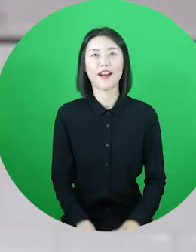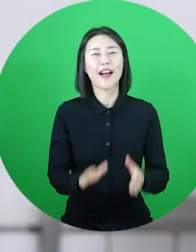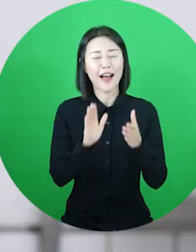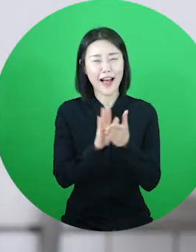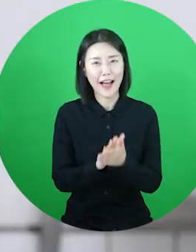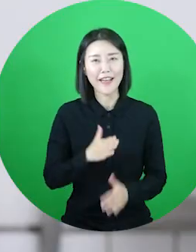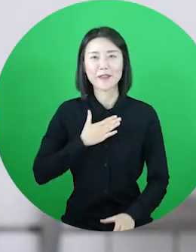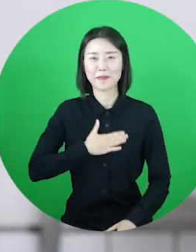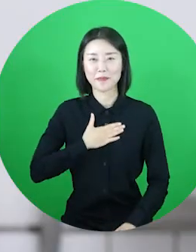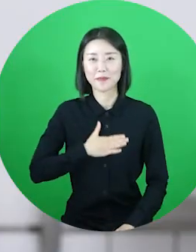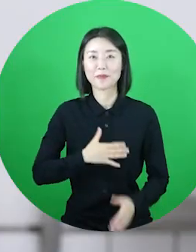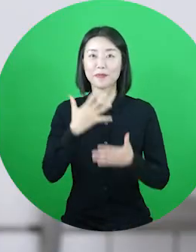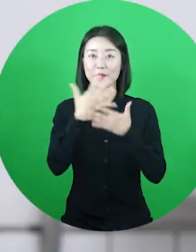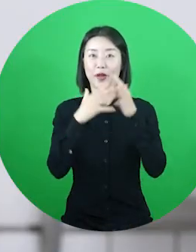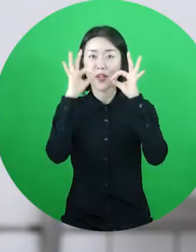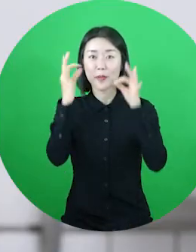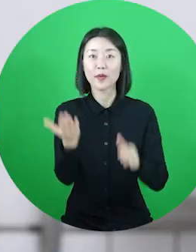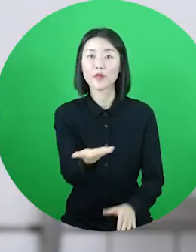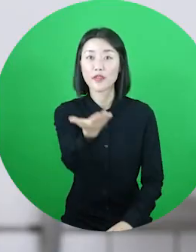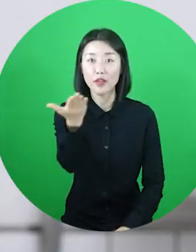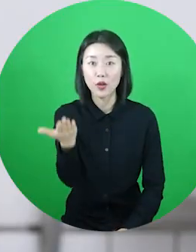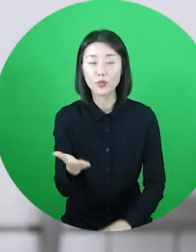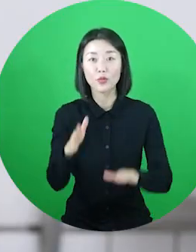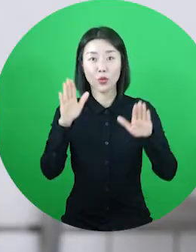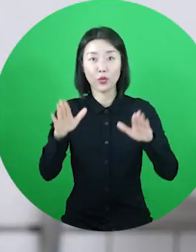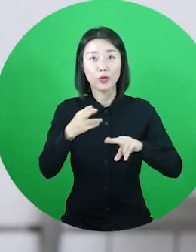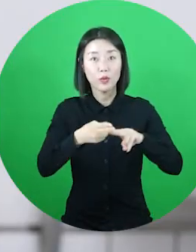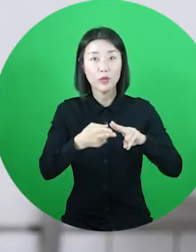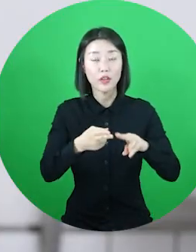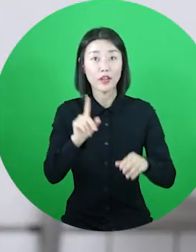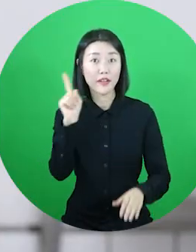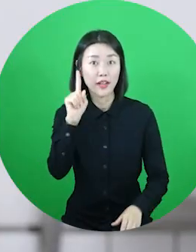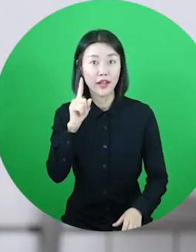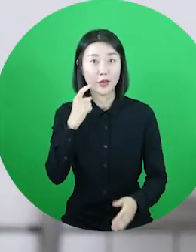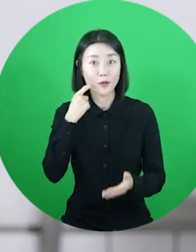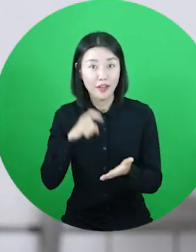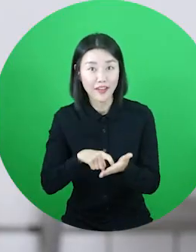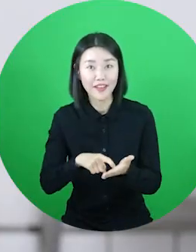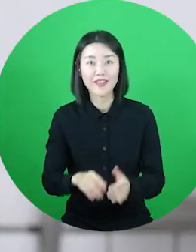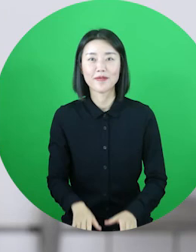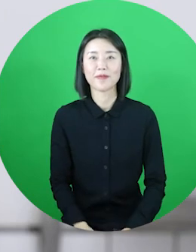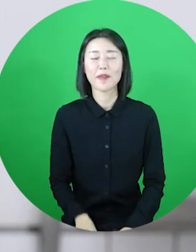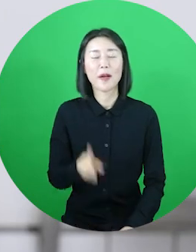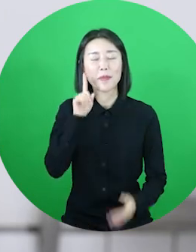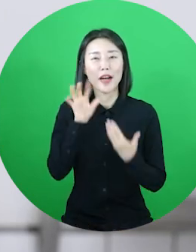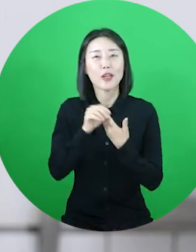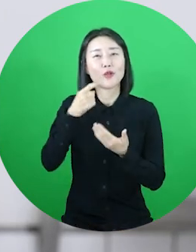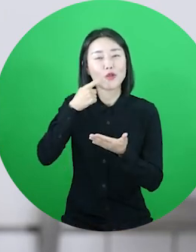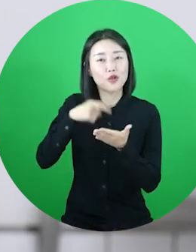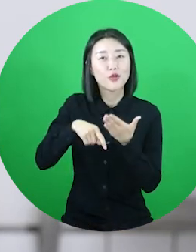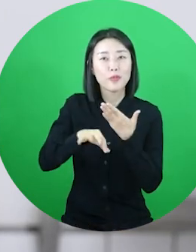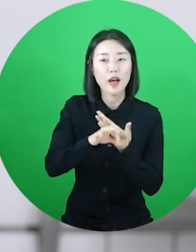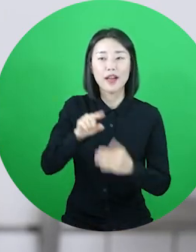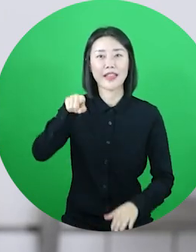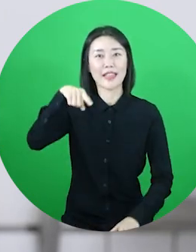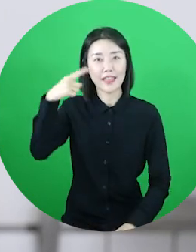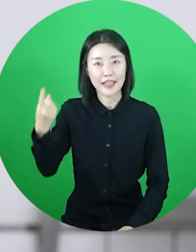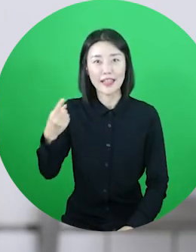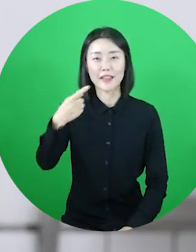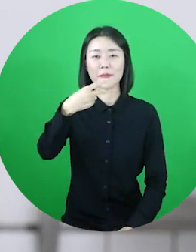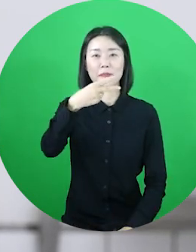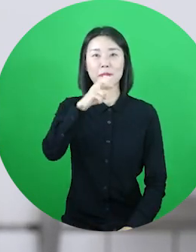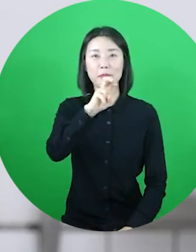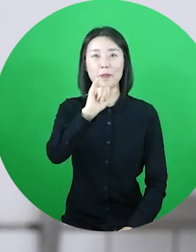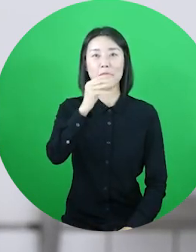그랬군요. 영상을 보는 친구들도 오늘 어렵지 않았나요? 어렵지 않았다면 다음에 다른 밀키트 제품을